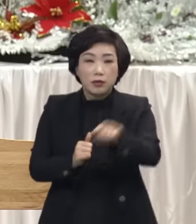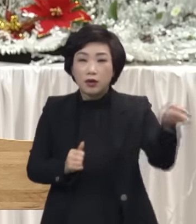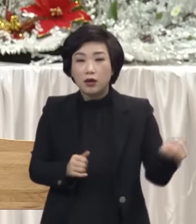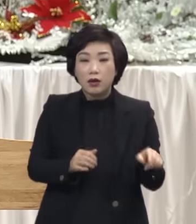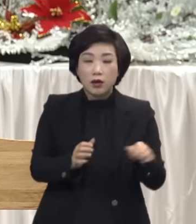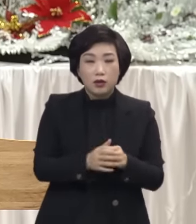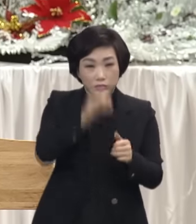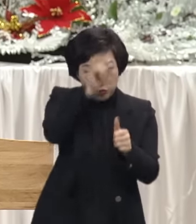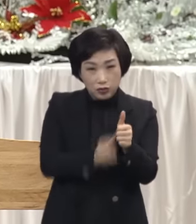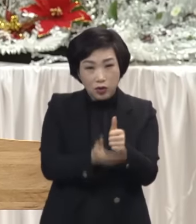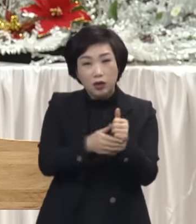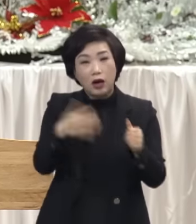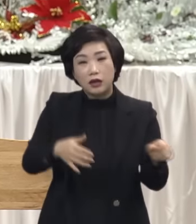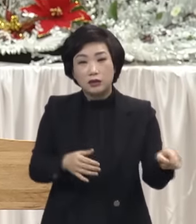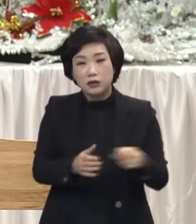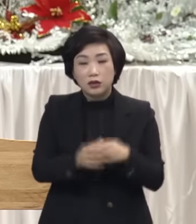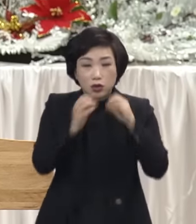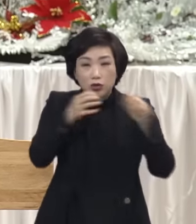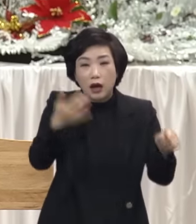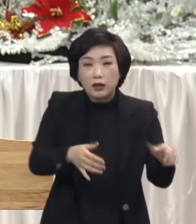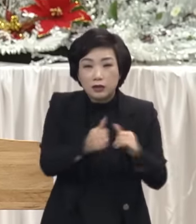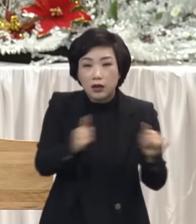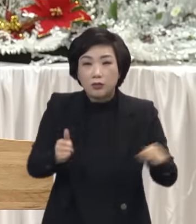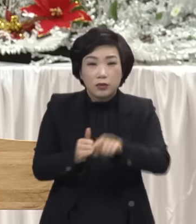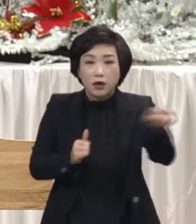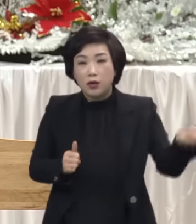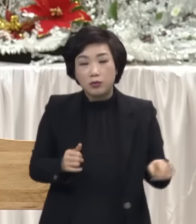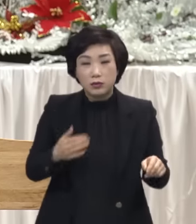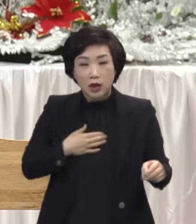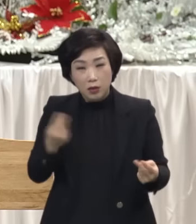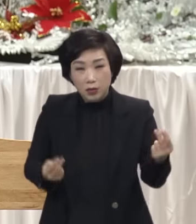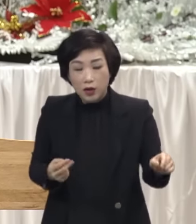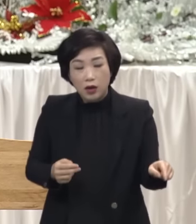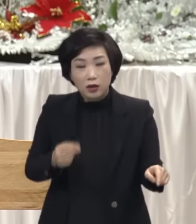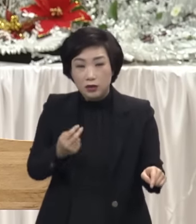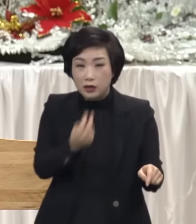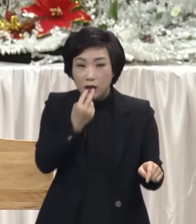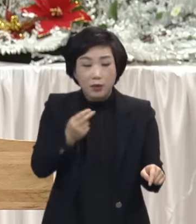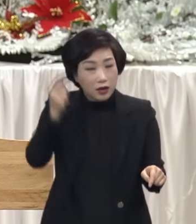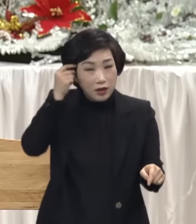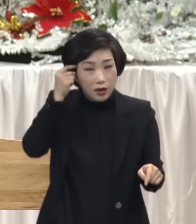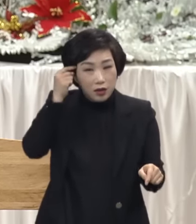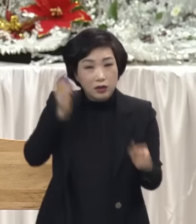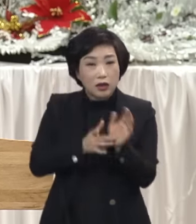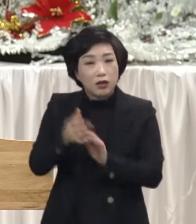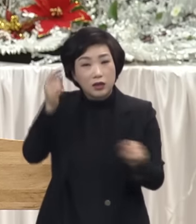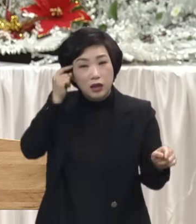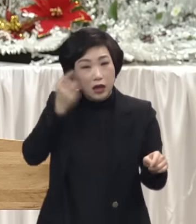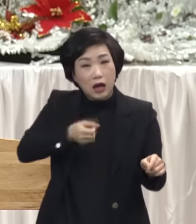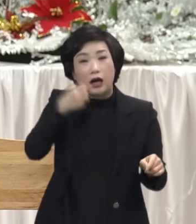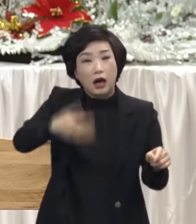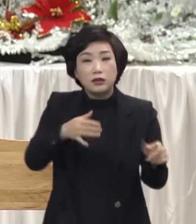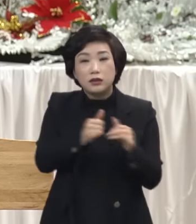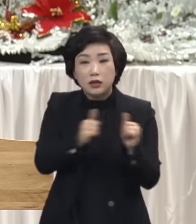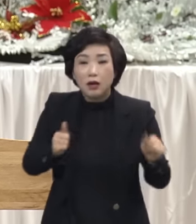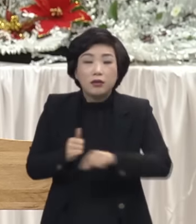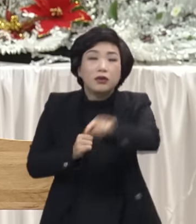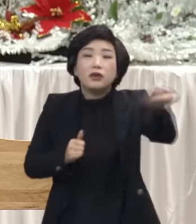나보다 충성 못한 사람, 나보다 전도 못하는 사람, 나보다 생명의 정신, 예수의 정신이 없는 사람,